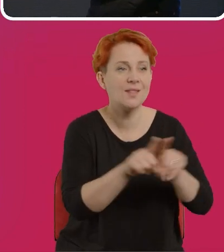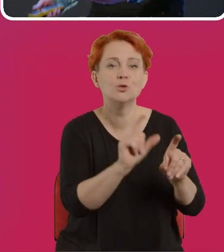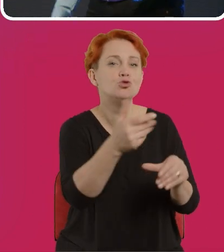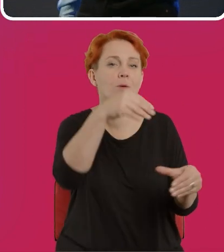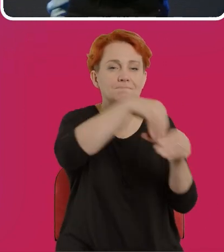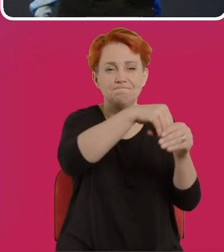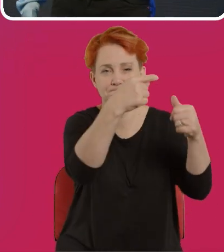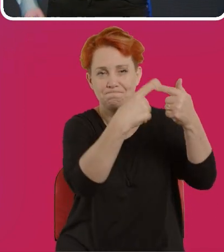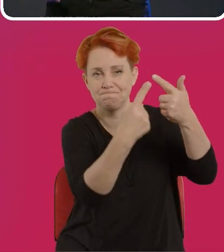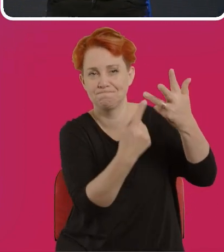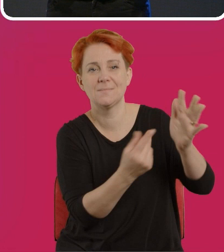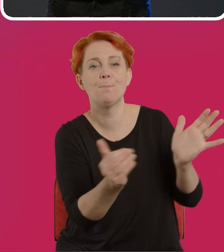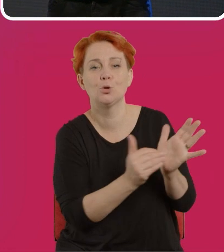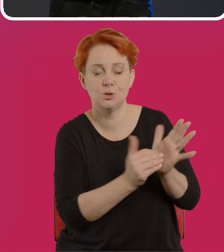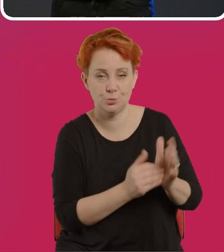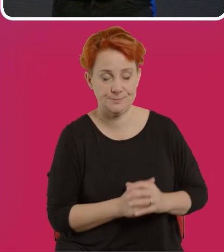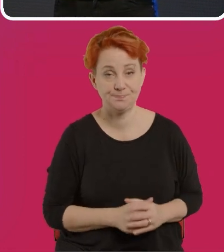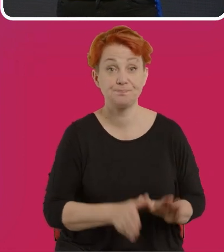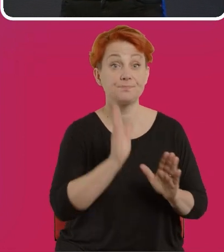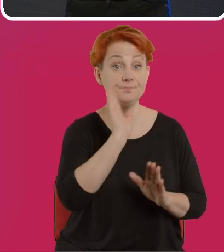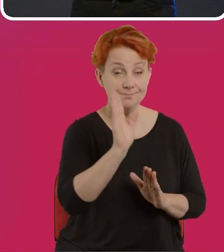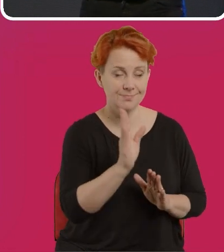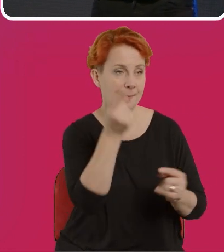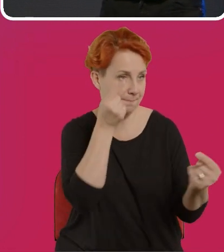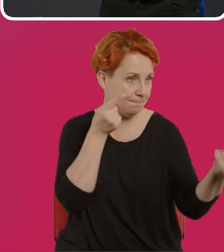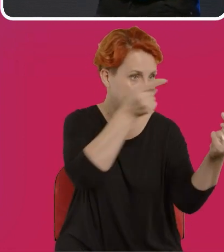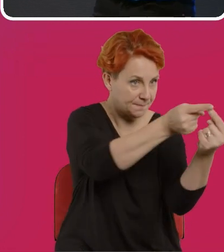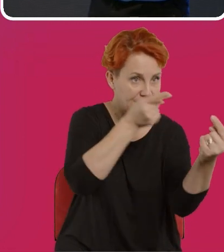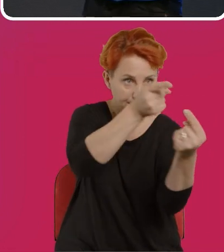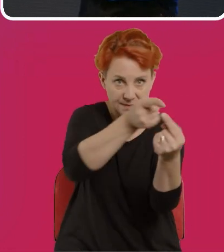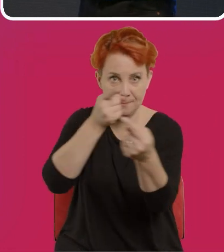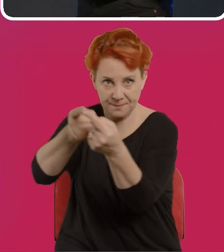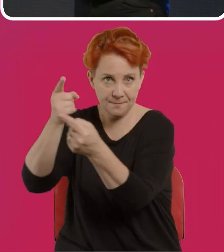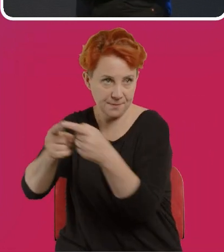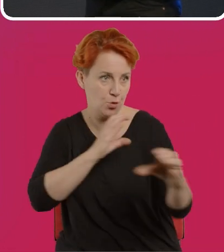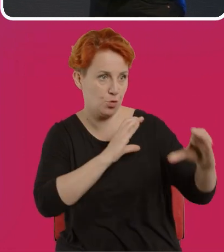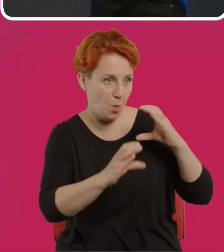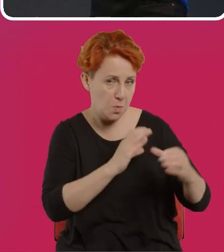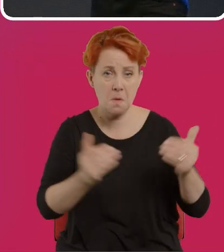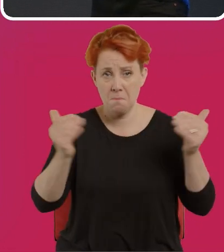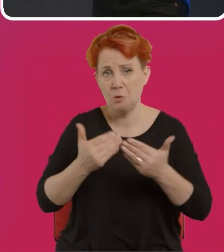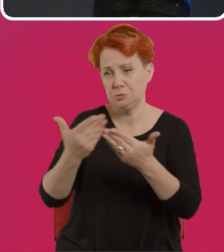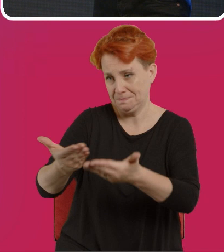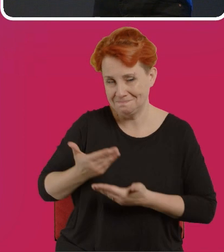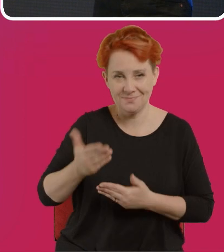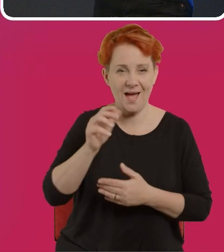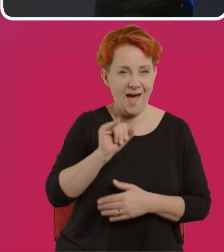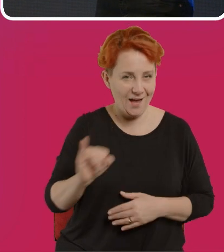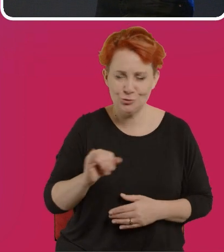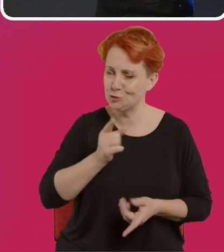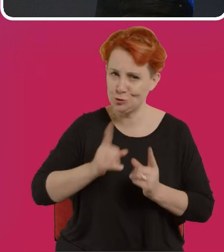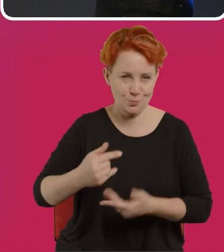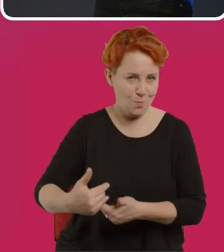dalej. Potem personalizujemy tę komunikację. Tu też oczywiście AI może bardzo szybko i bardzo łatwo nam pomóc, natomiast jak